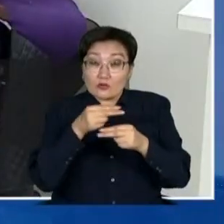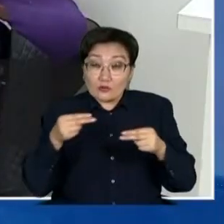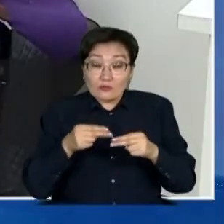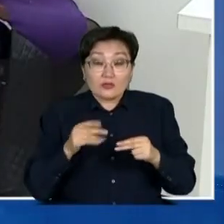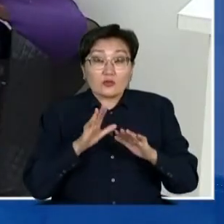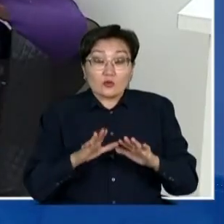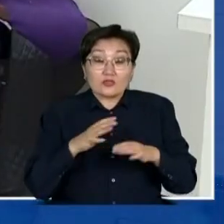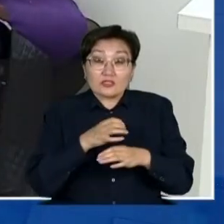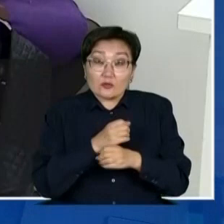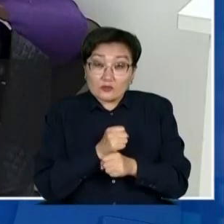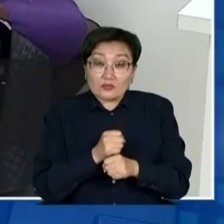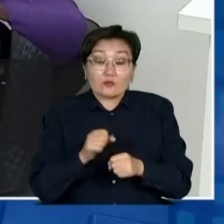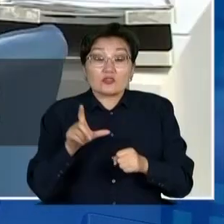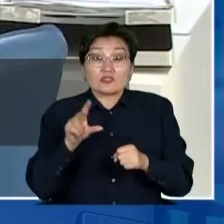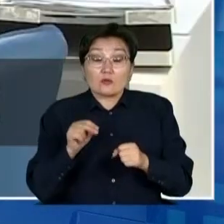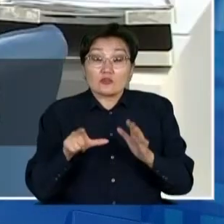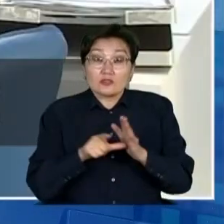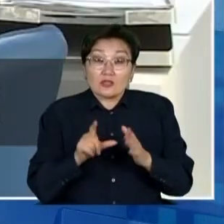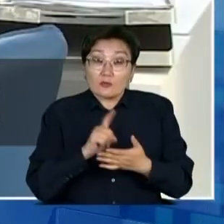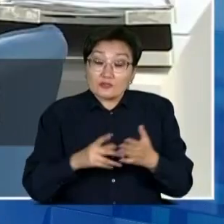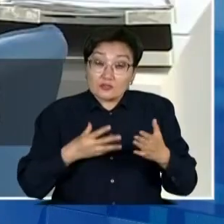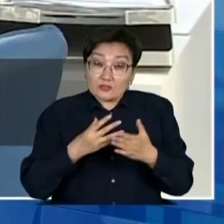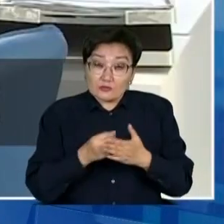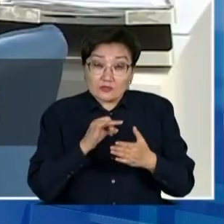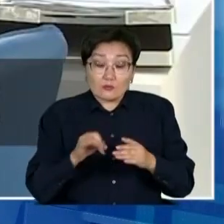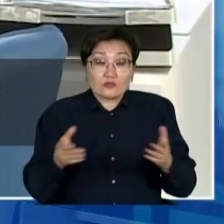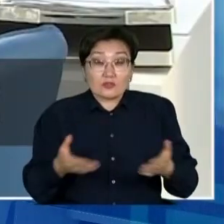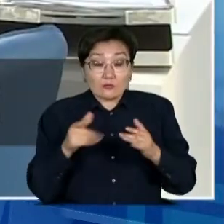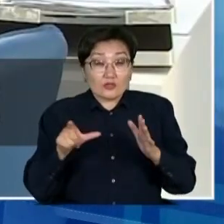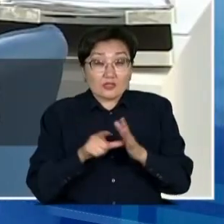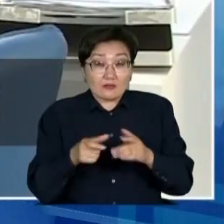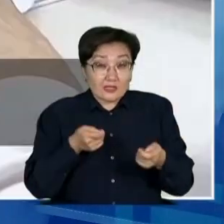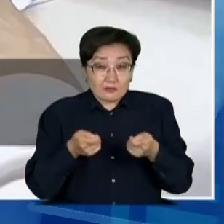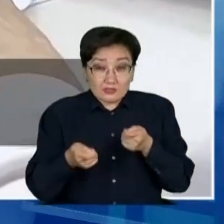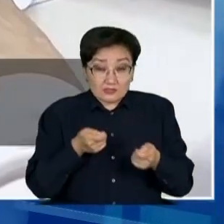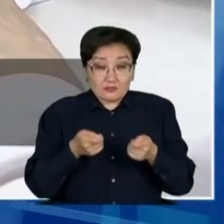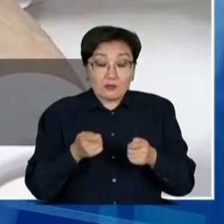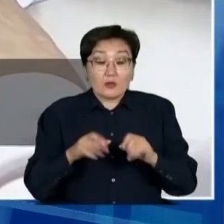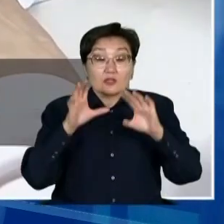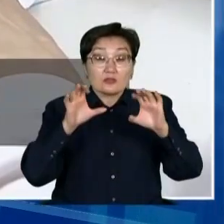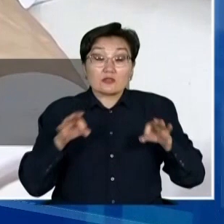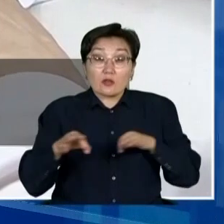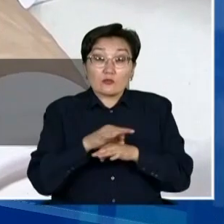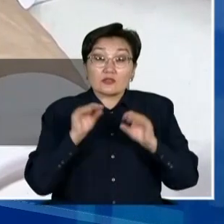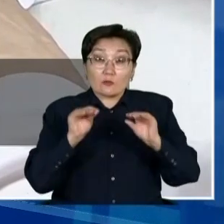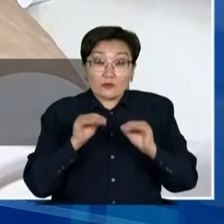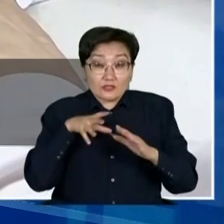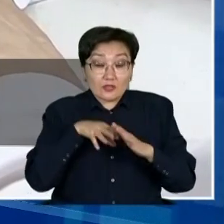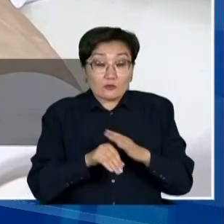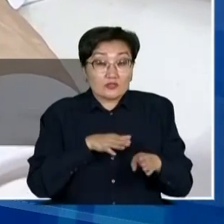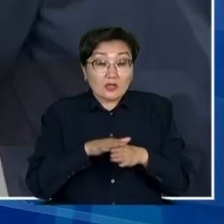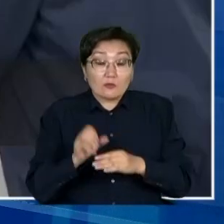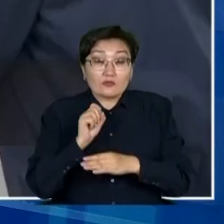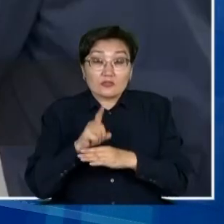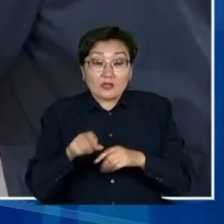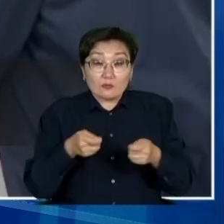только сократить количество налогов и обязательных платежей, но и облегчить налоговое администрирование. Законопроект разработан в рамках исполнения